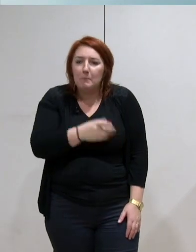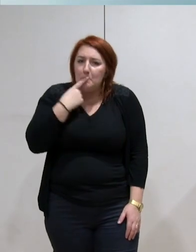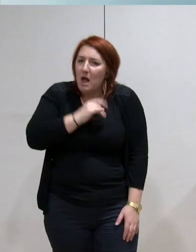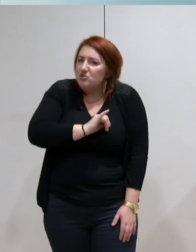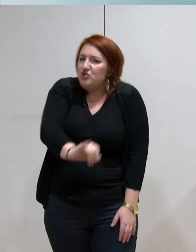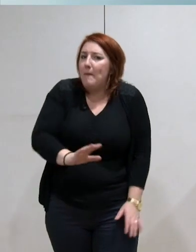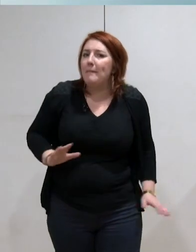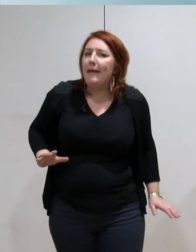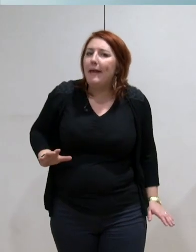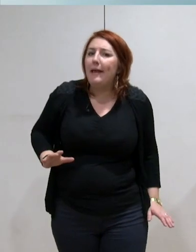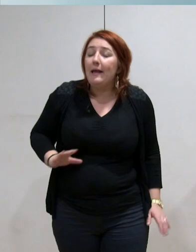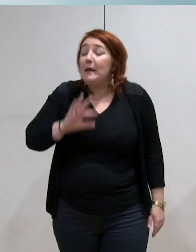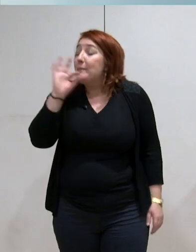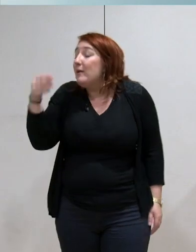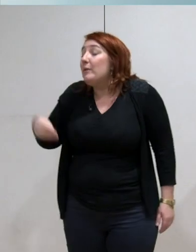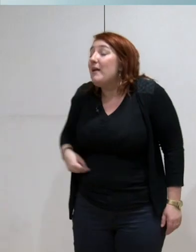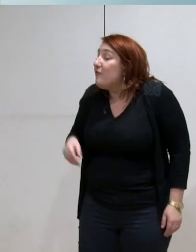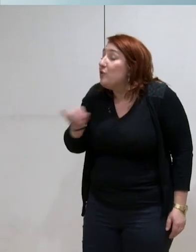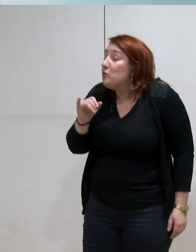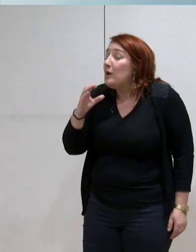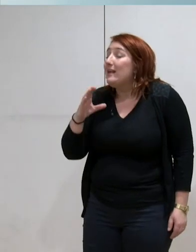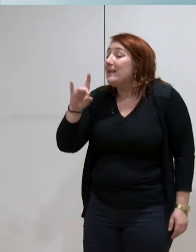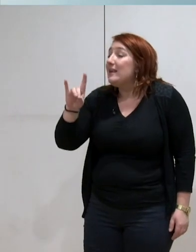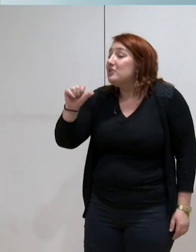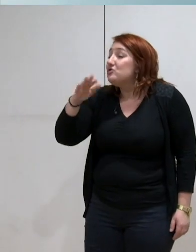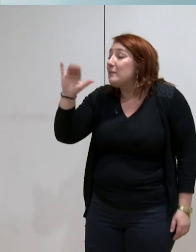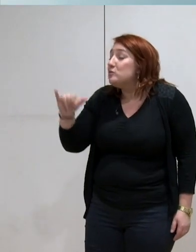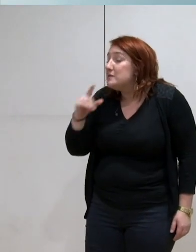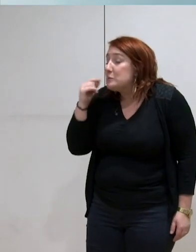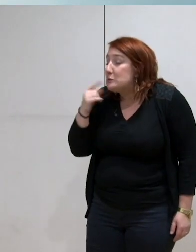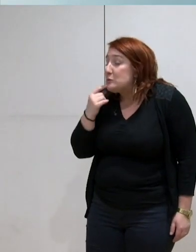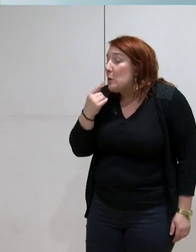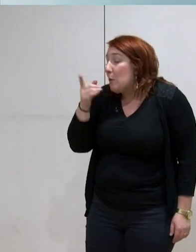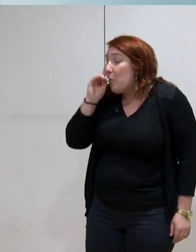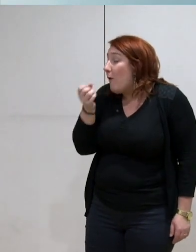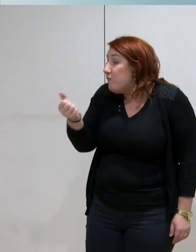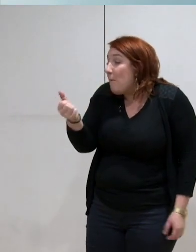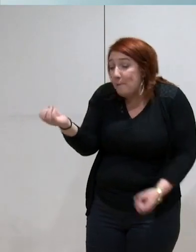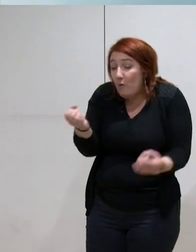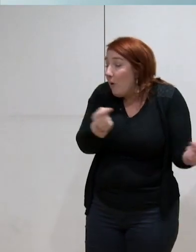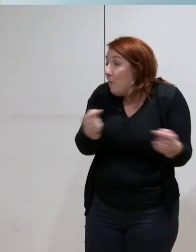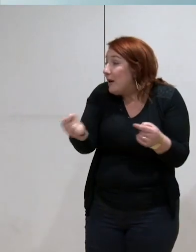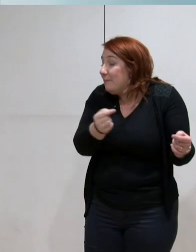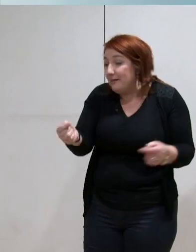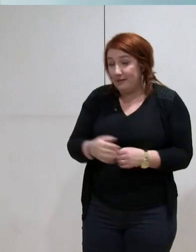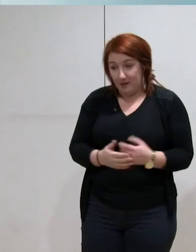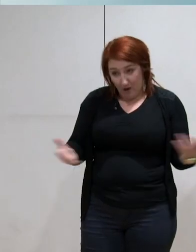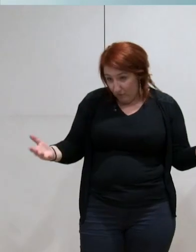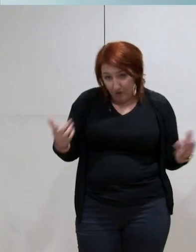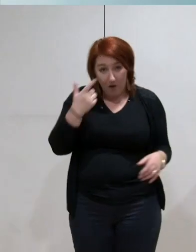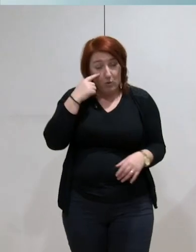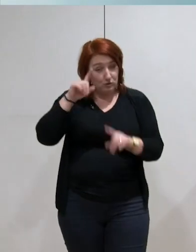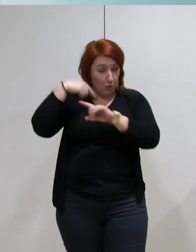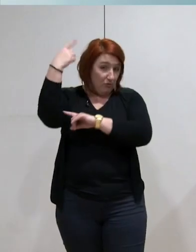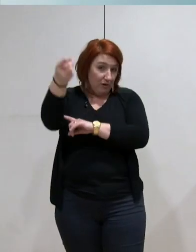à cause de qui monsieur chamussi à cause de vous et de la polémique donc voilà je P a